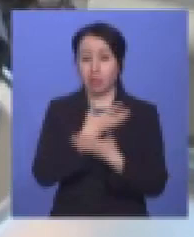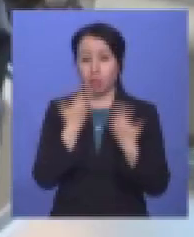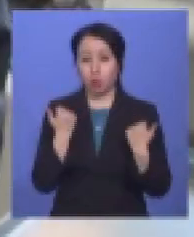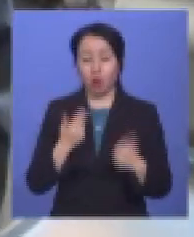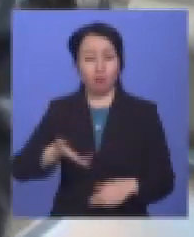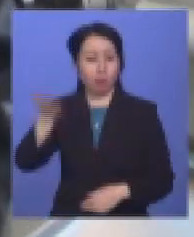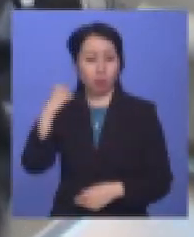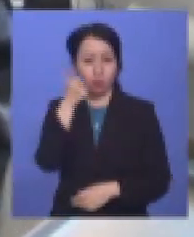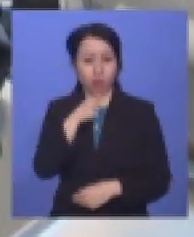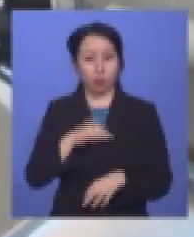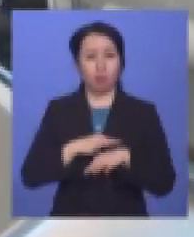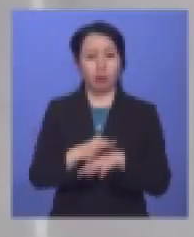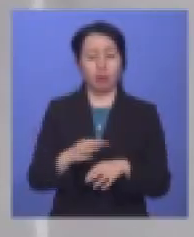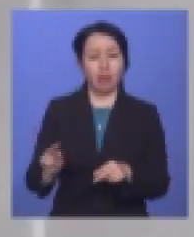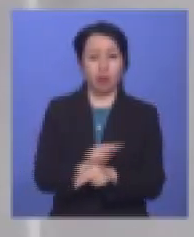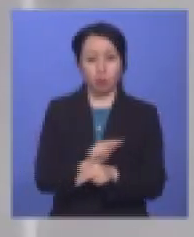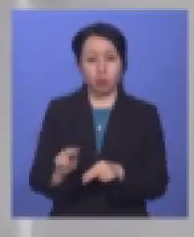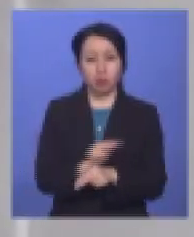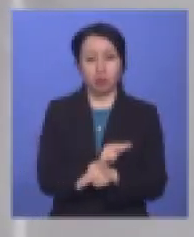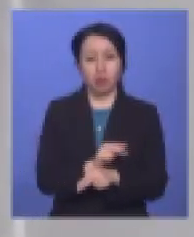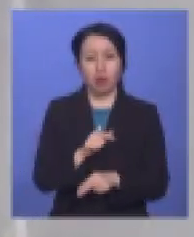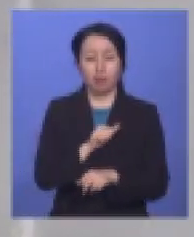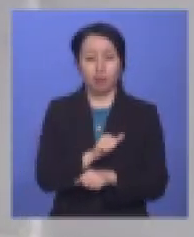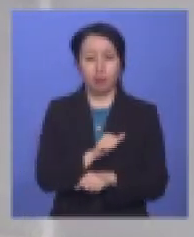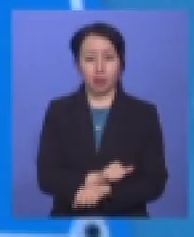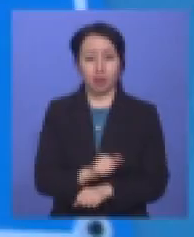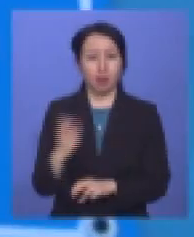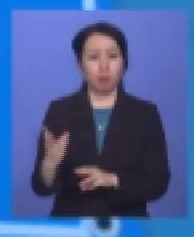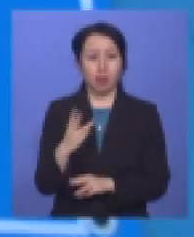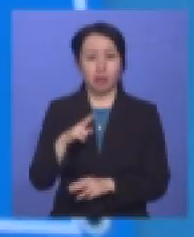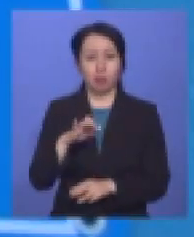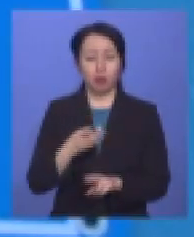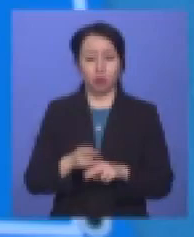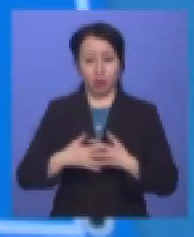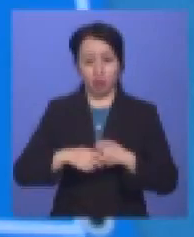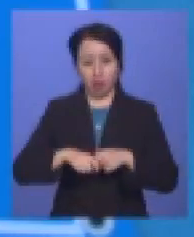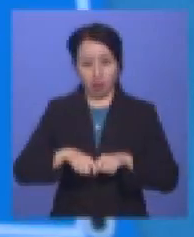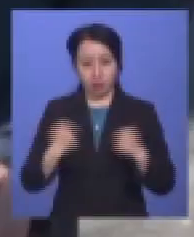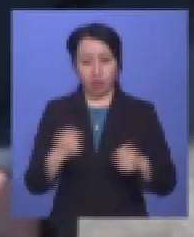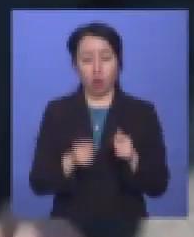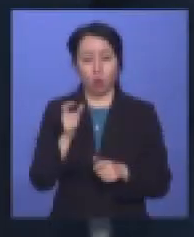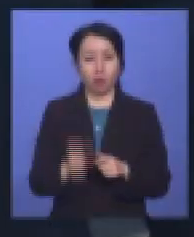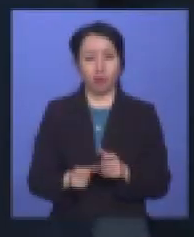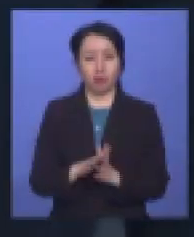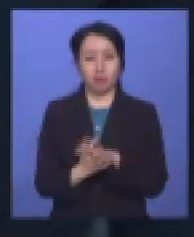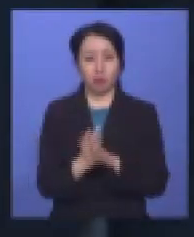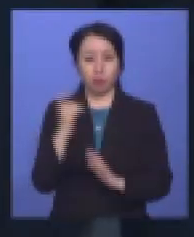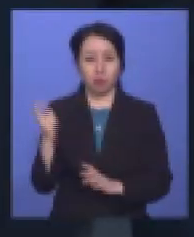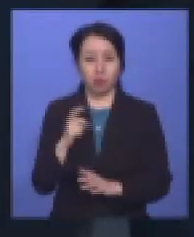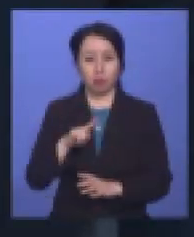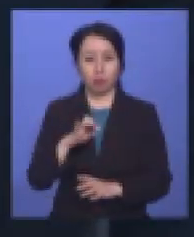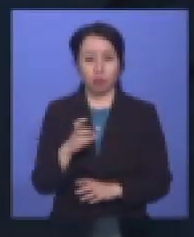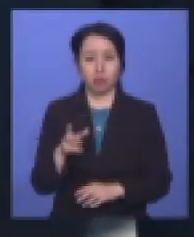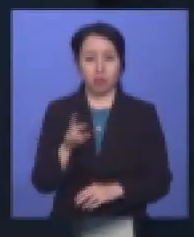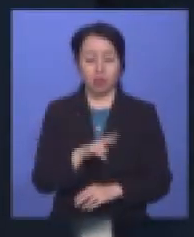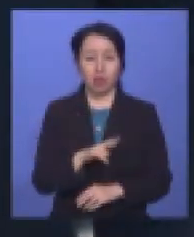счет местного ТО провели капитальный ремонт. И последней остановкой стало пожарное депо, которое открыли по инициативе руководителя агропредприятия «Пушкинское».